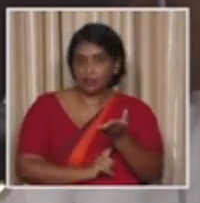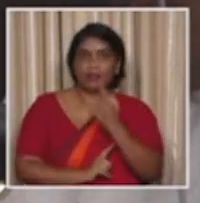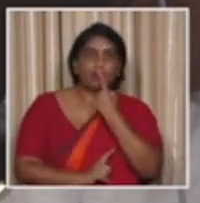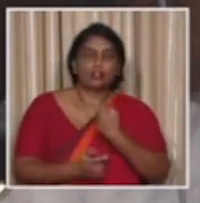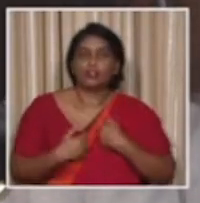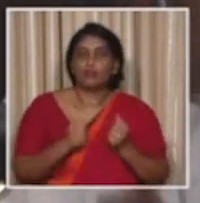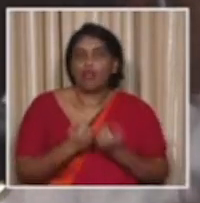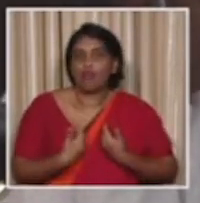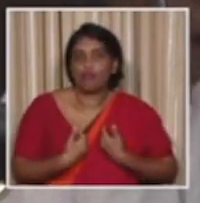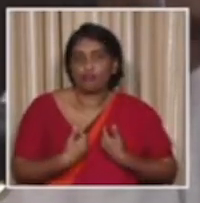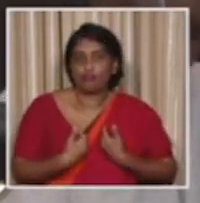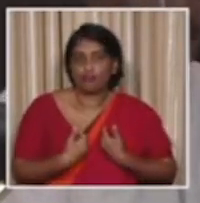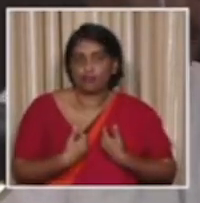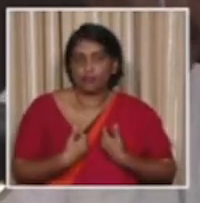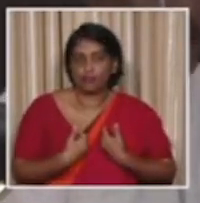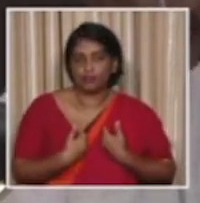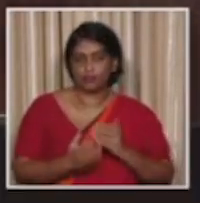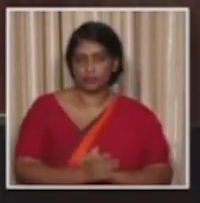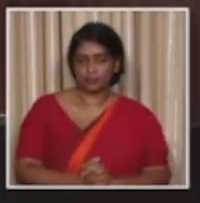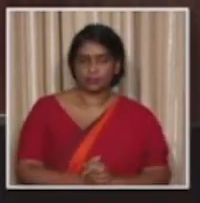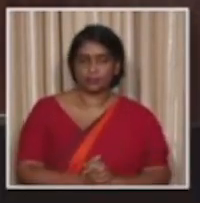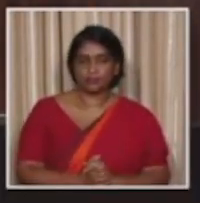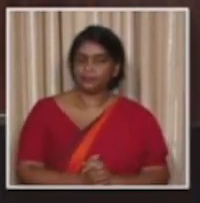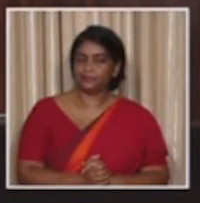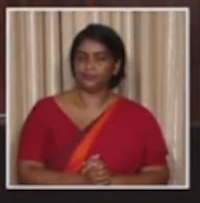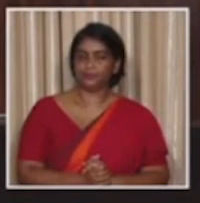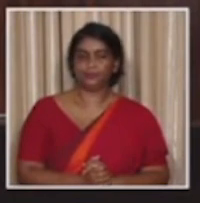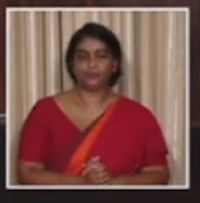කියන්නේ මොකද කරන්න කියලා. ඔව්. දැන් ඇත්ත වශයෙන්ම මම